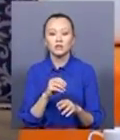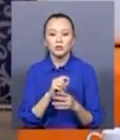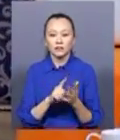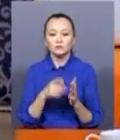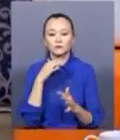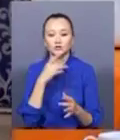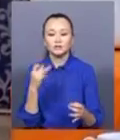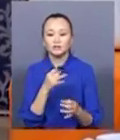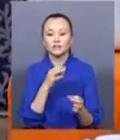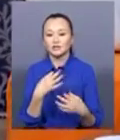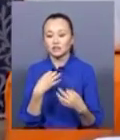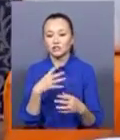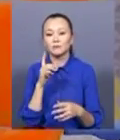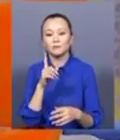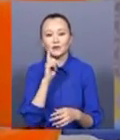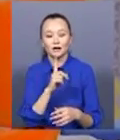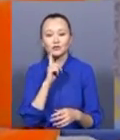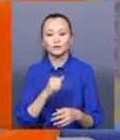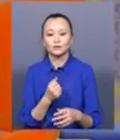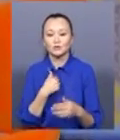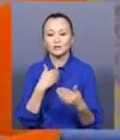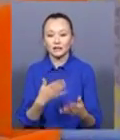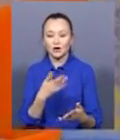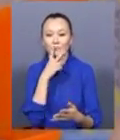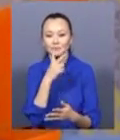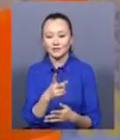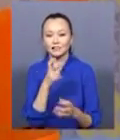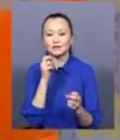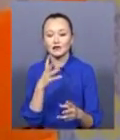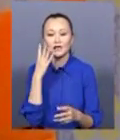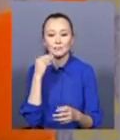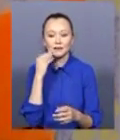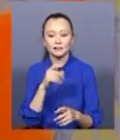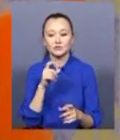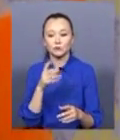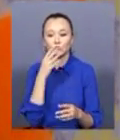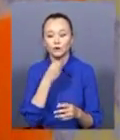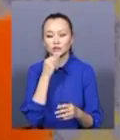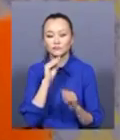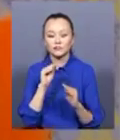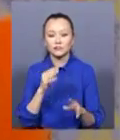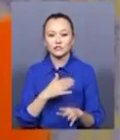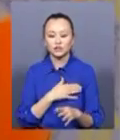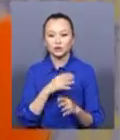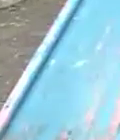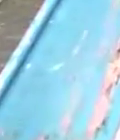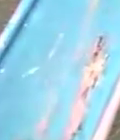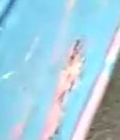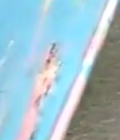много интересных историй. Ну, а пока, друзья, предлагаю посмотреть, как алматинцы украшают наш чудесный город.